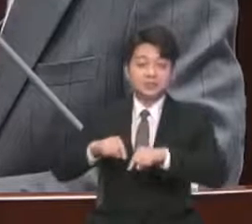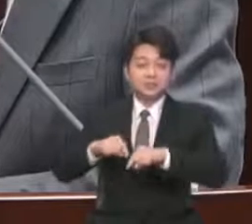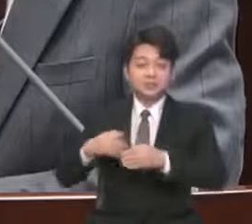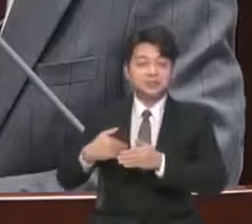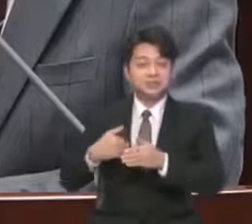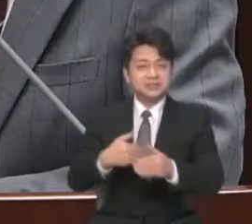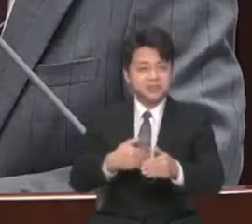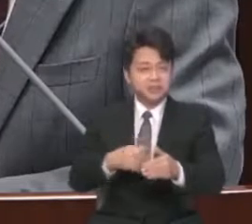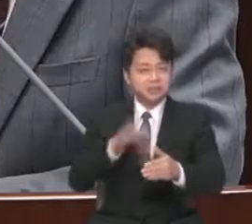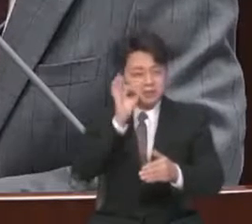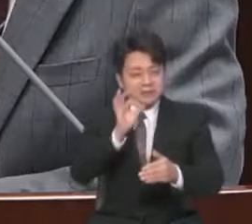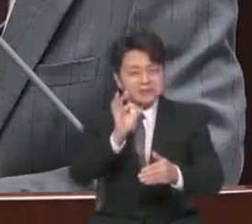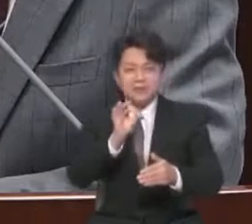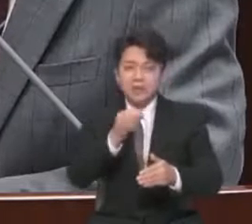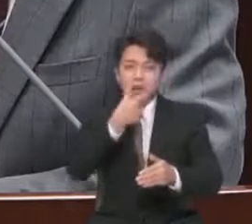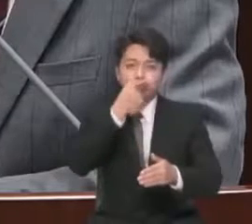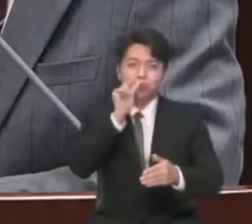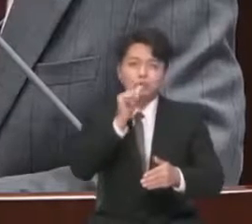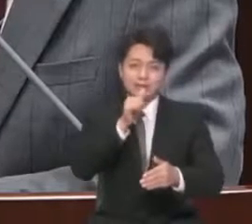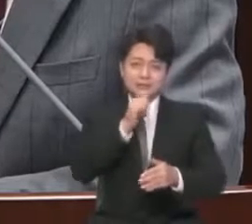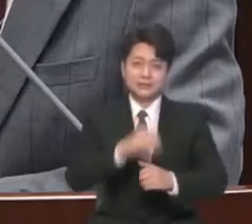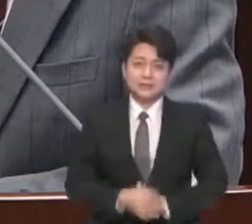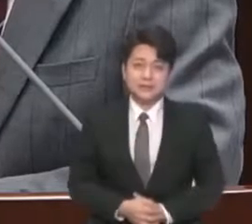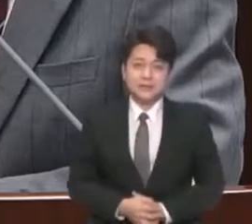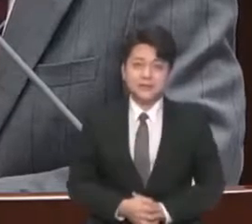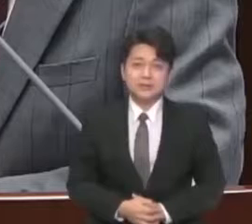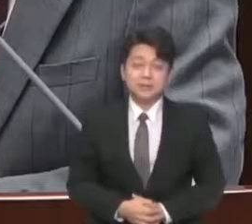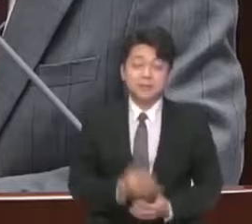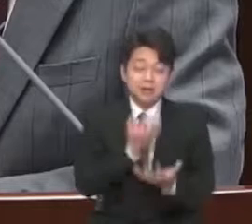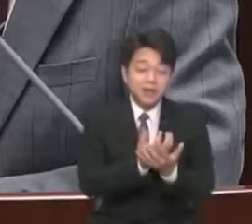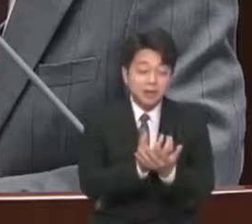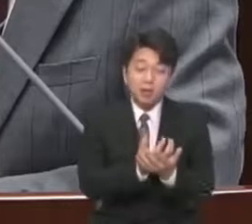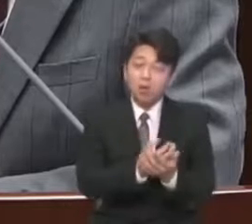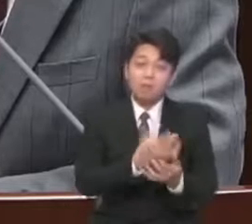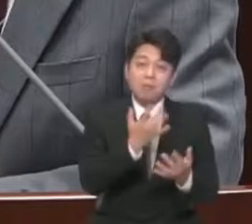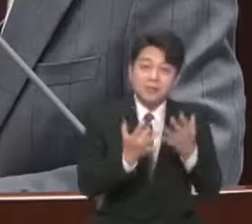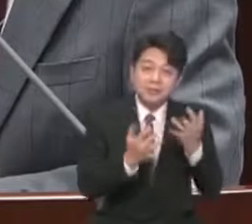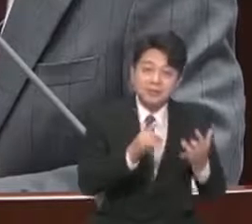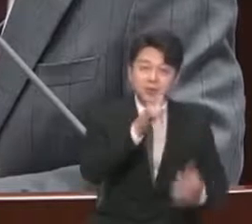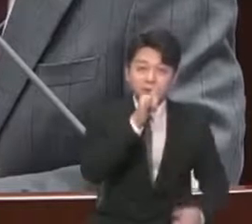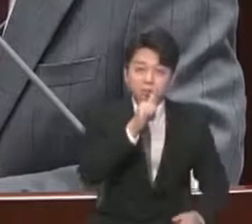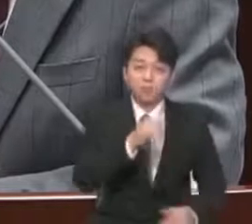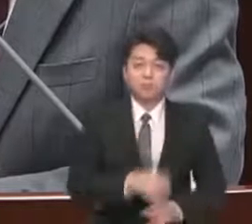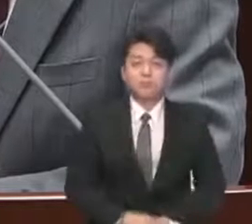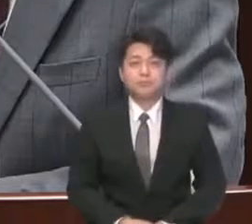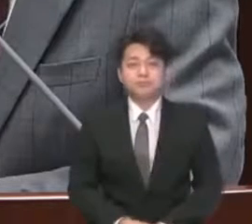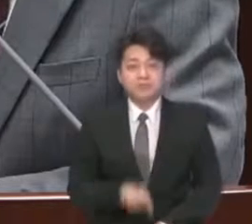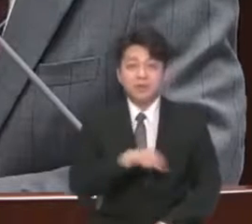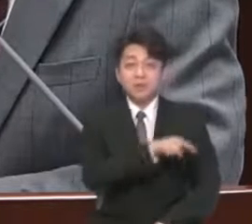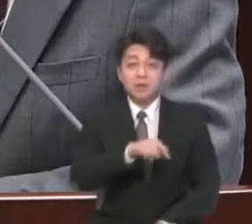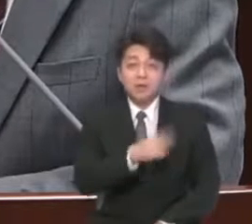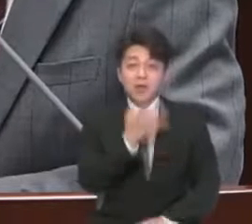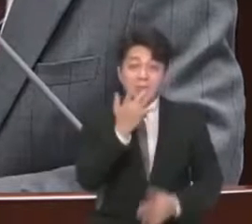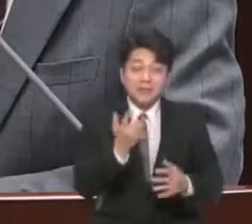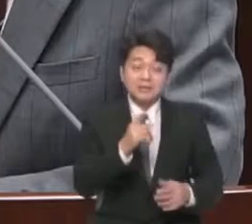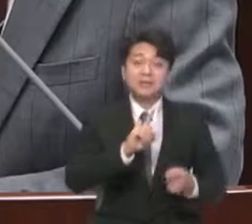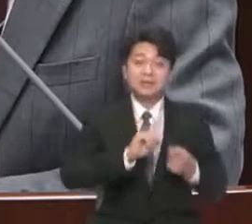보면은 상당히 좀 미흡한 부분이 많이 있습니다. 그래서 그런 부분들은 지금 현재 검찰에서 수사가 진행되고